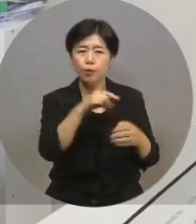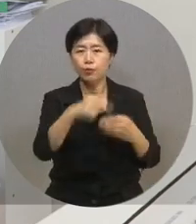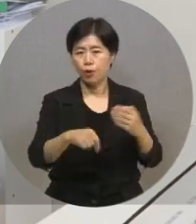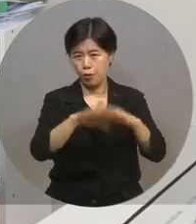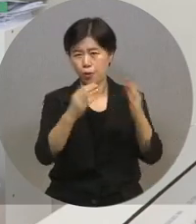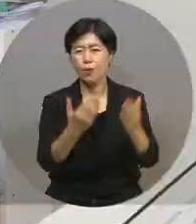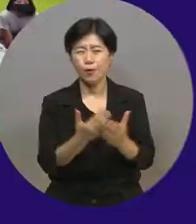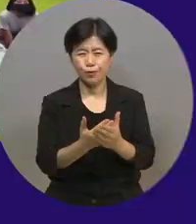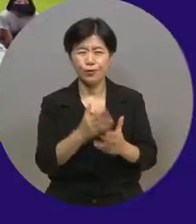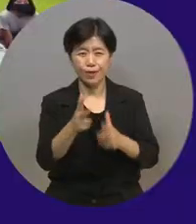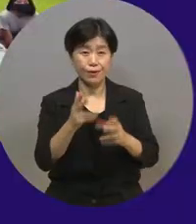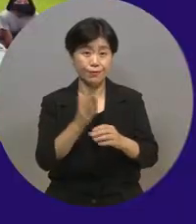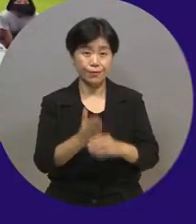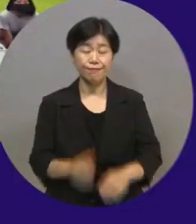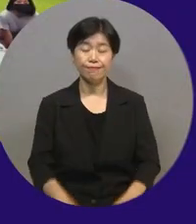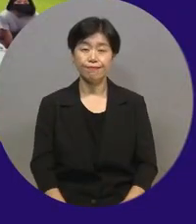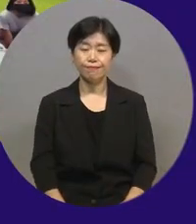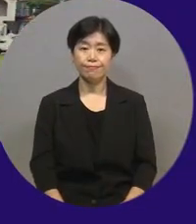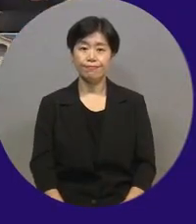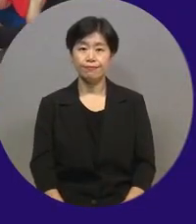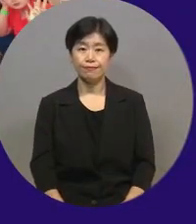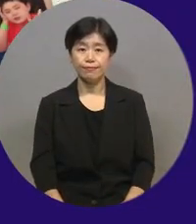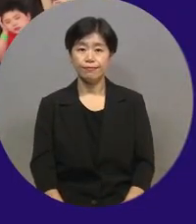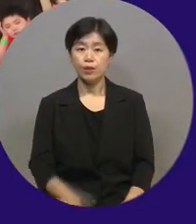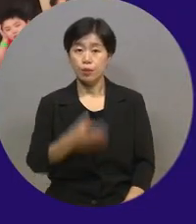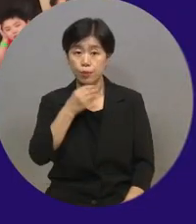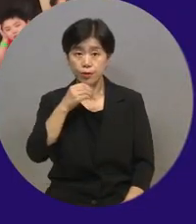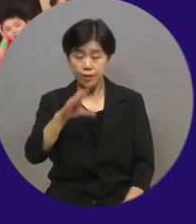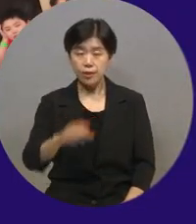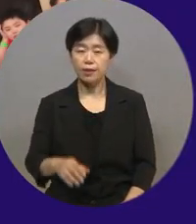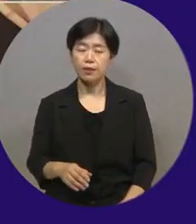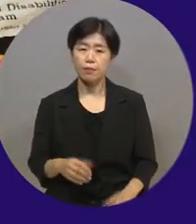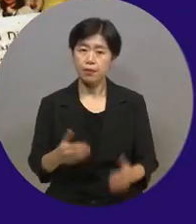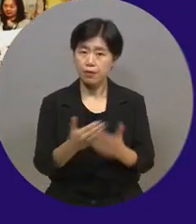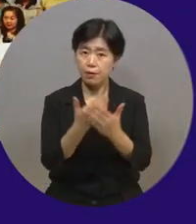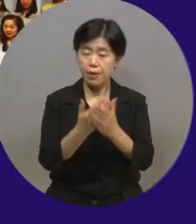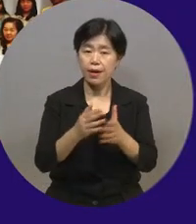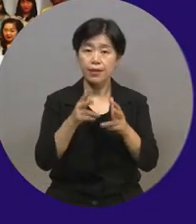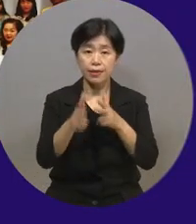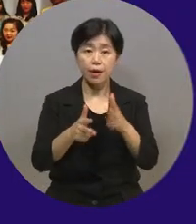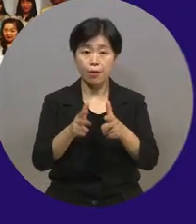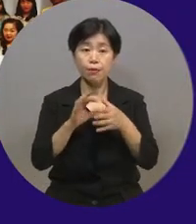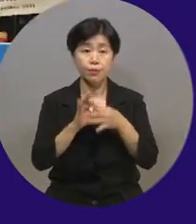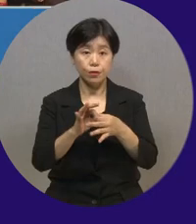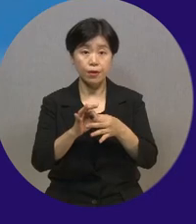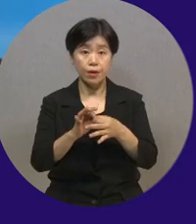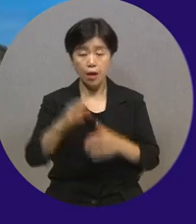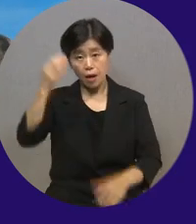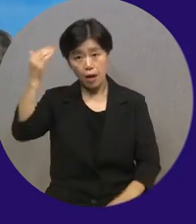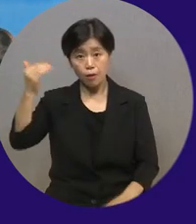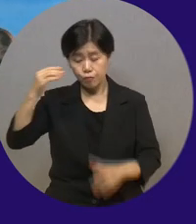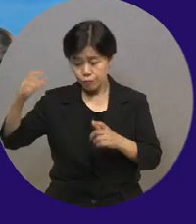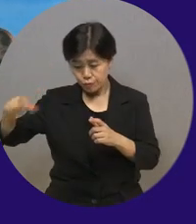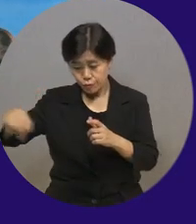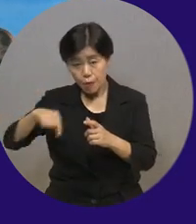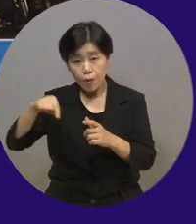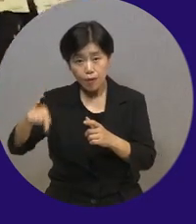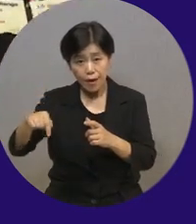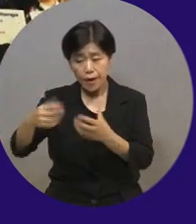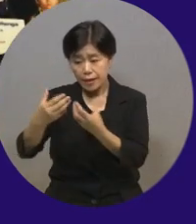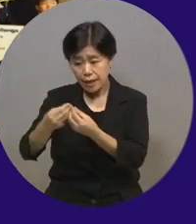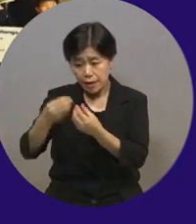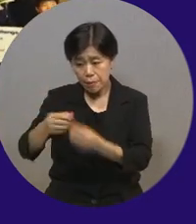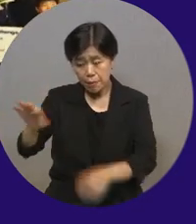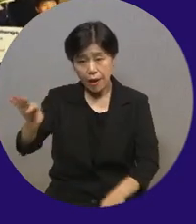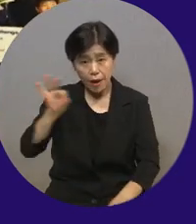하고 있답니다. 협회는 국제개발 사업을 통해 국내외 장애인 복지 발전을 위한 사례를 발굴하고